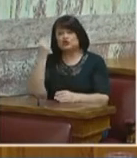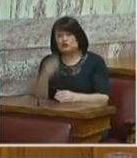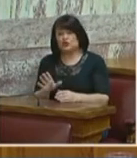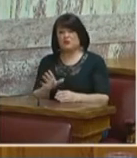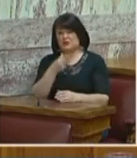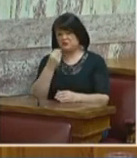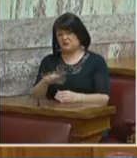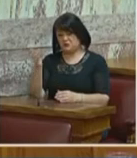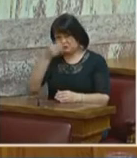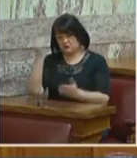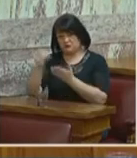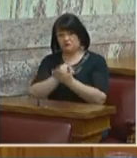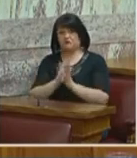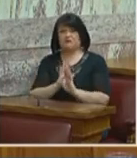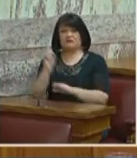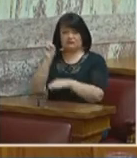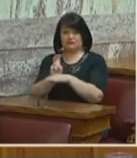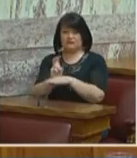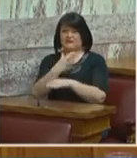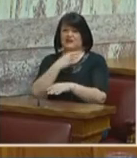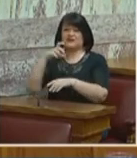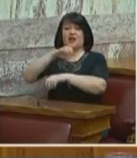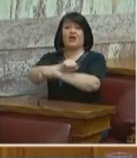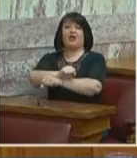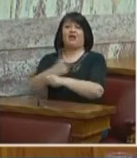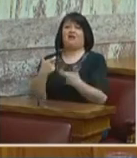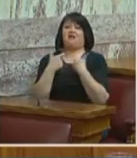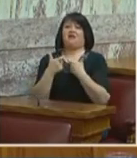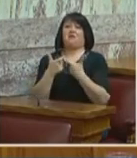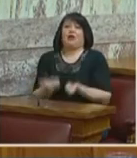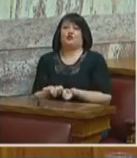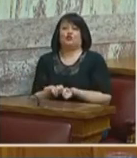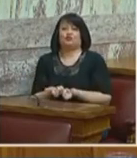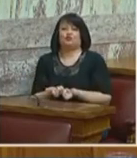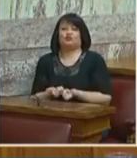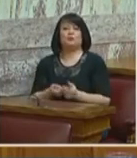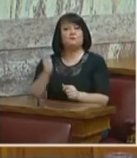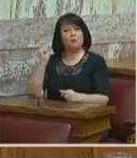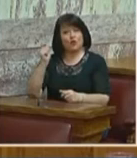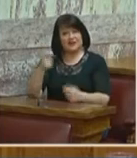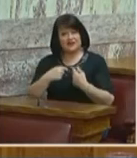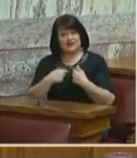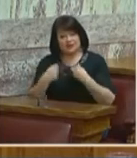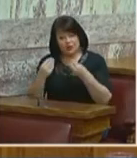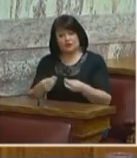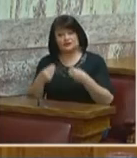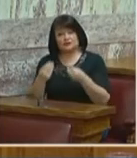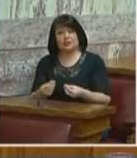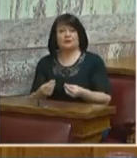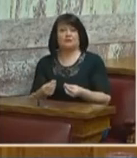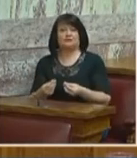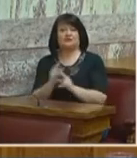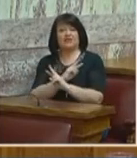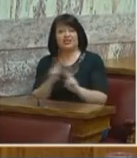να κρατούμεθα υπό εχμαλωσία ύποπτων κύκλων πολιτικοί οι οποίοι υπηρετήσαμε το δημόσιο βίο με